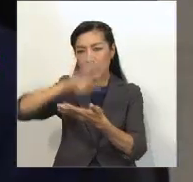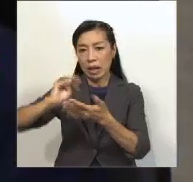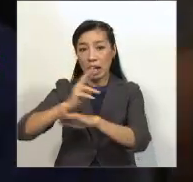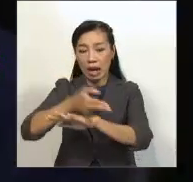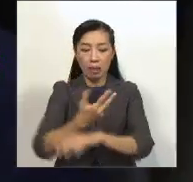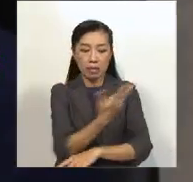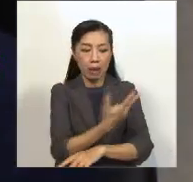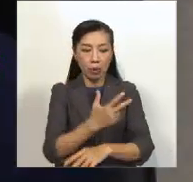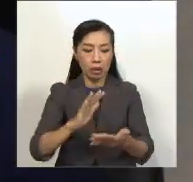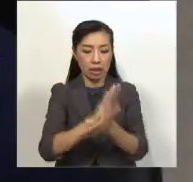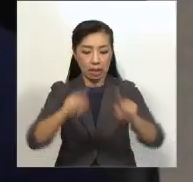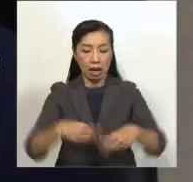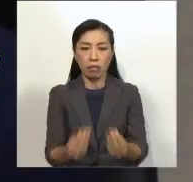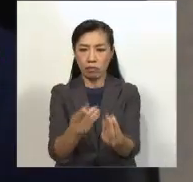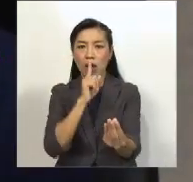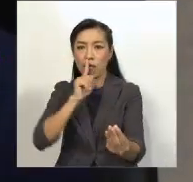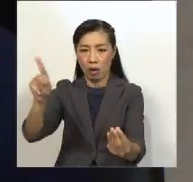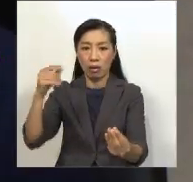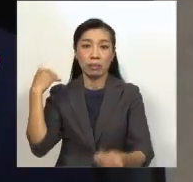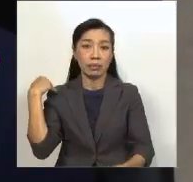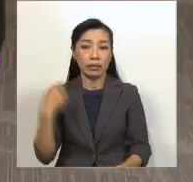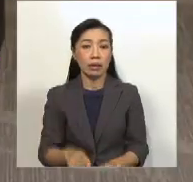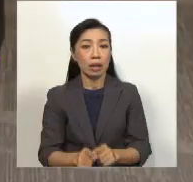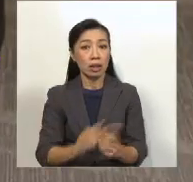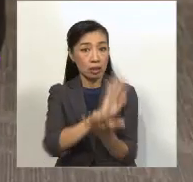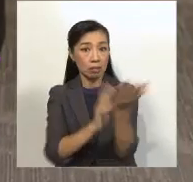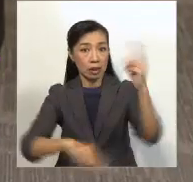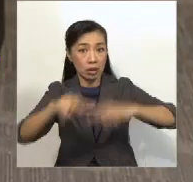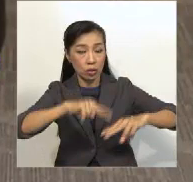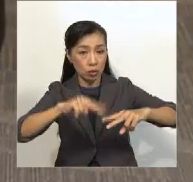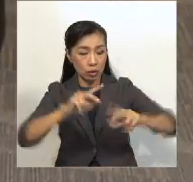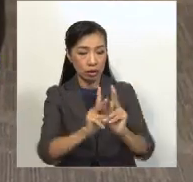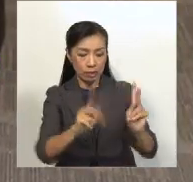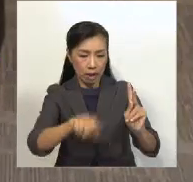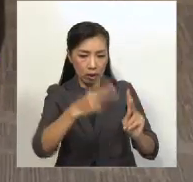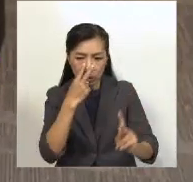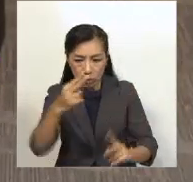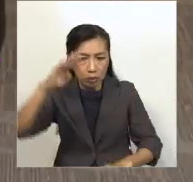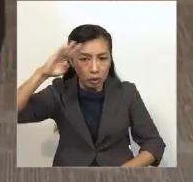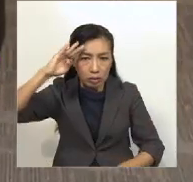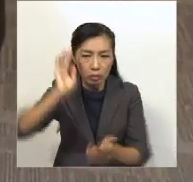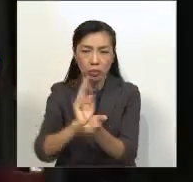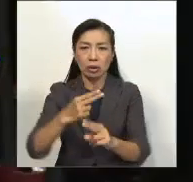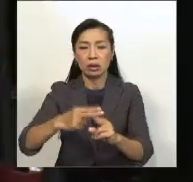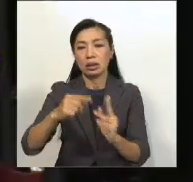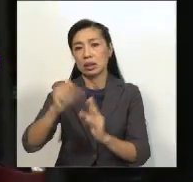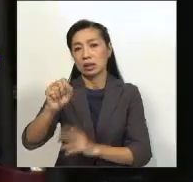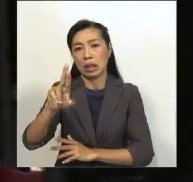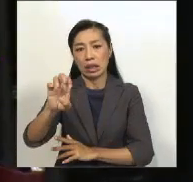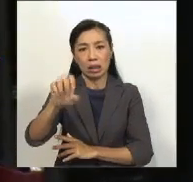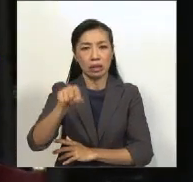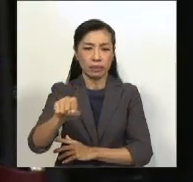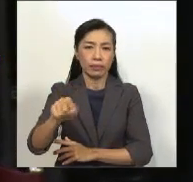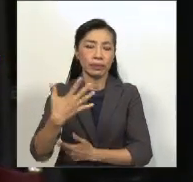ยรามคำแหงนอกจากนี้ที่ประชุมผู้ตรวจการแผ่นดินจะพิจารณากรณีพลตำรวจเอกเสรีพิสุทธิ์เตมียเวทหัวหน้าพรรคเสรีรวมไท